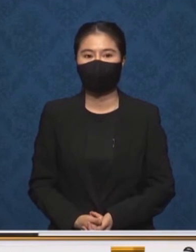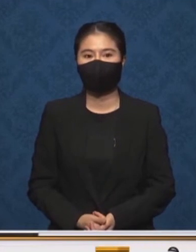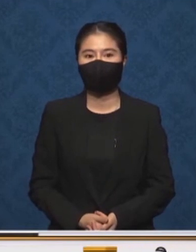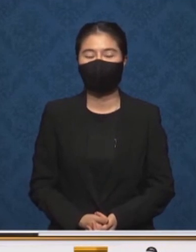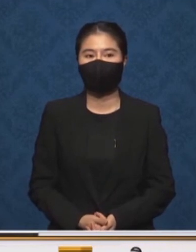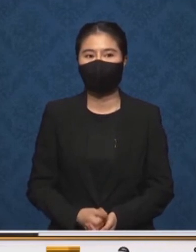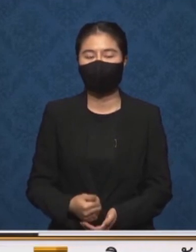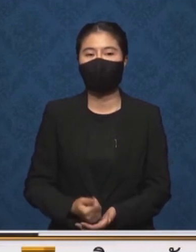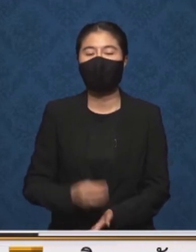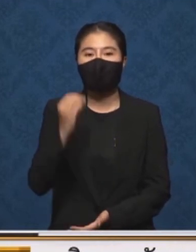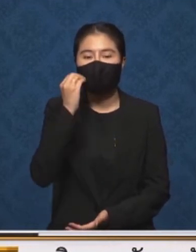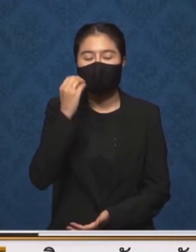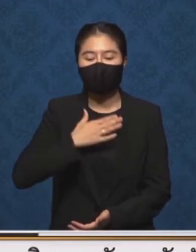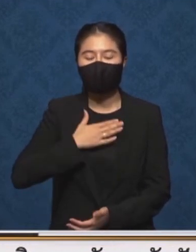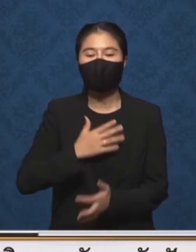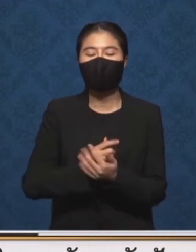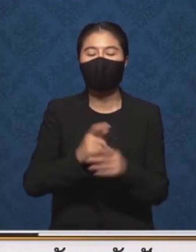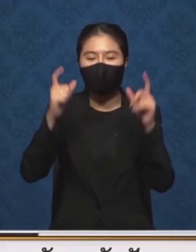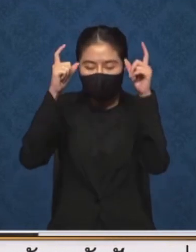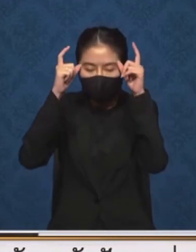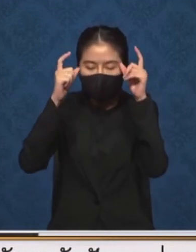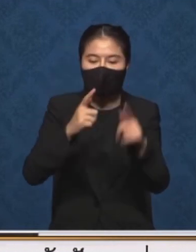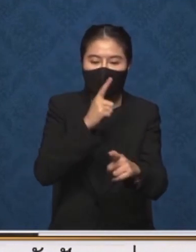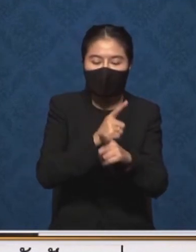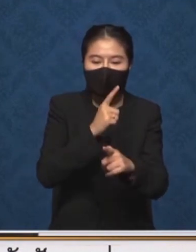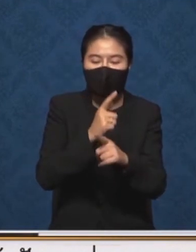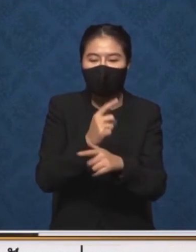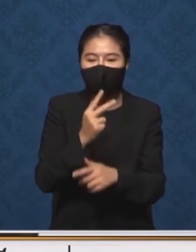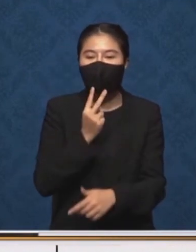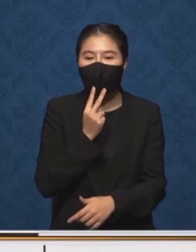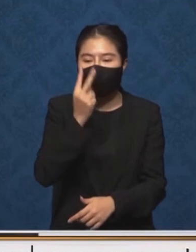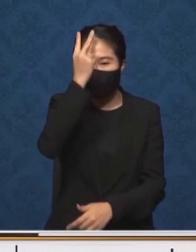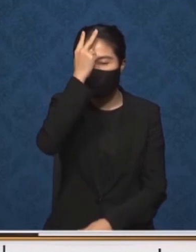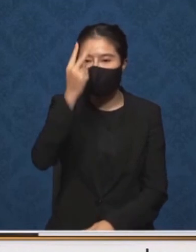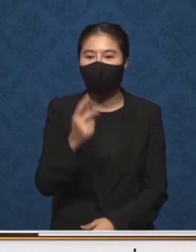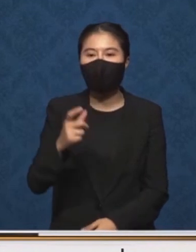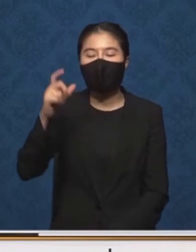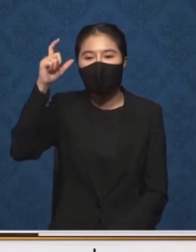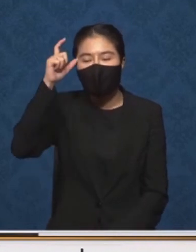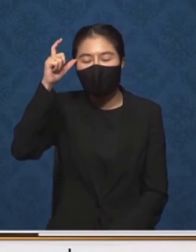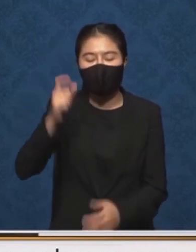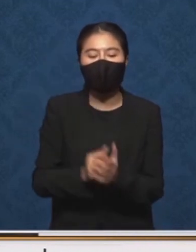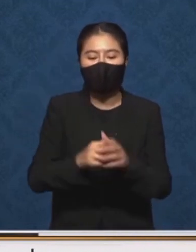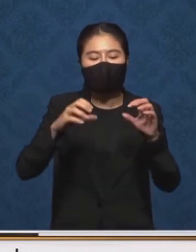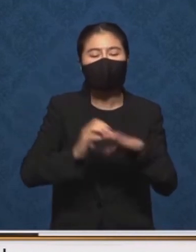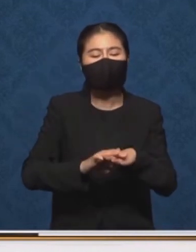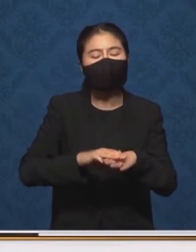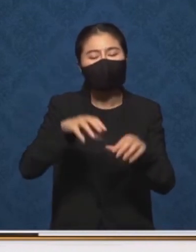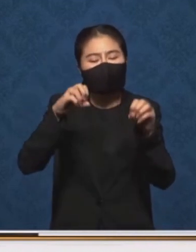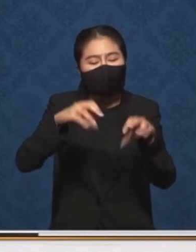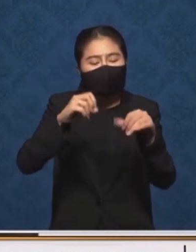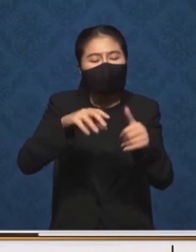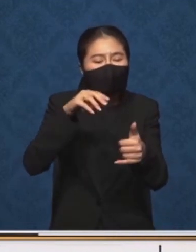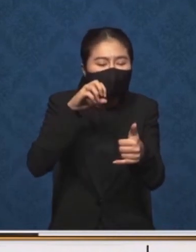ผมมีสัสเรียงที่บ้านเยอะครบควัย แผ้ รวผมซ้อนได้นะฮะถ้